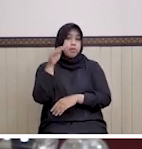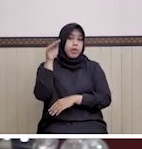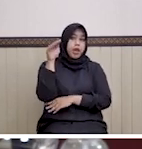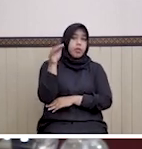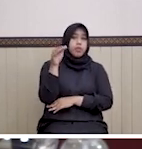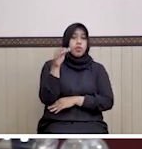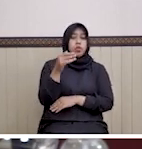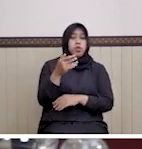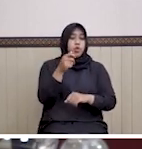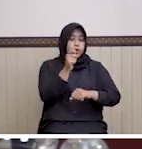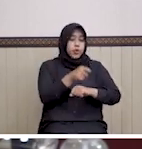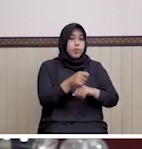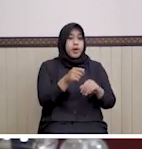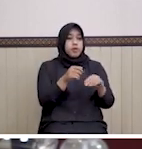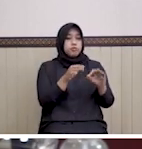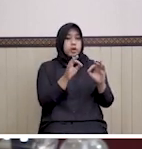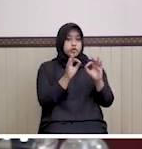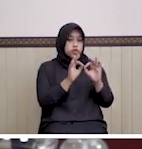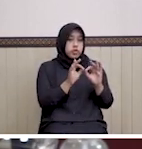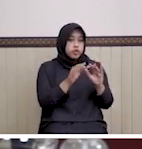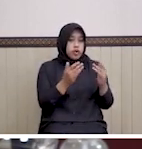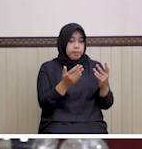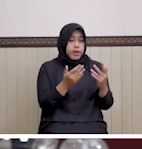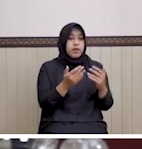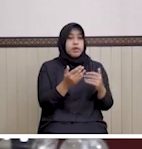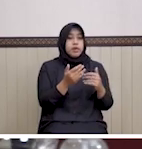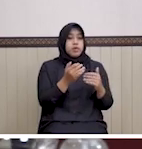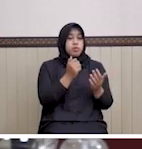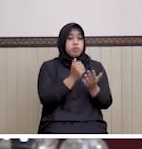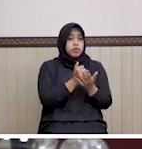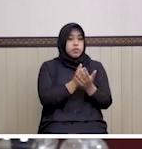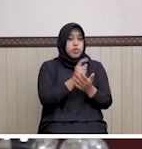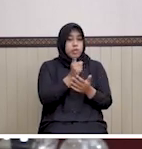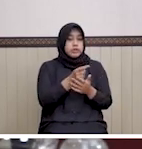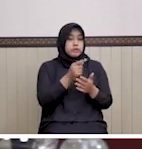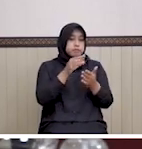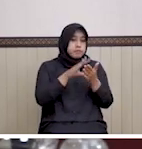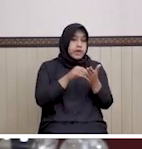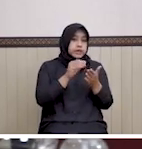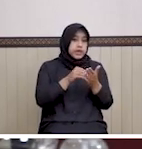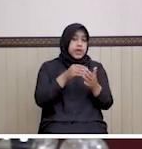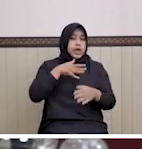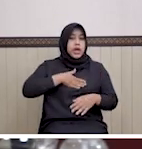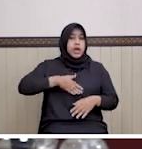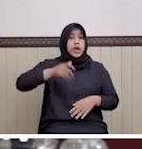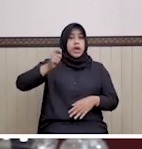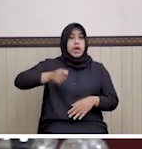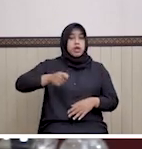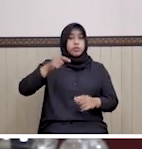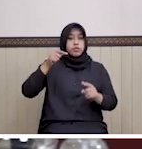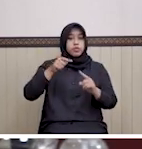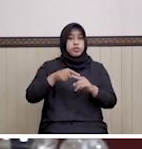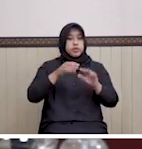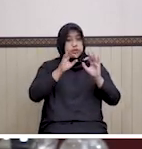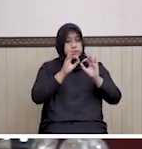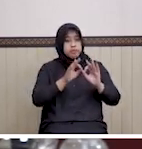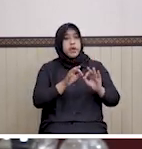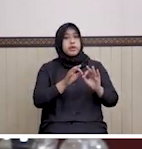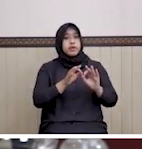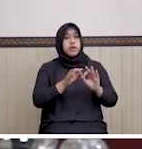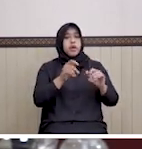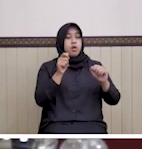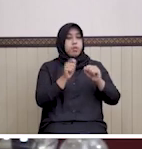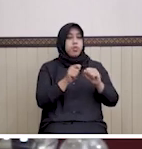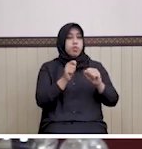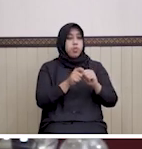pelaku atau hukuman yang paling pantas itu harus dipelajari oleh Hakim supaya dia tepat menjatuhkan